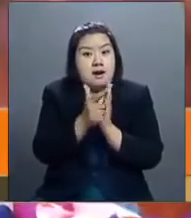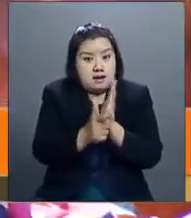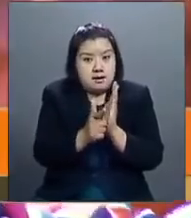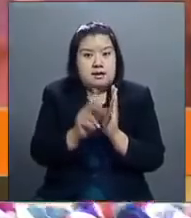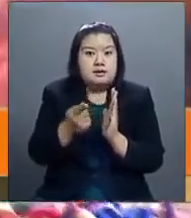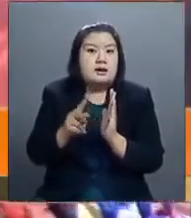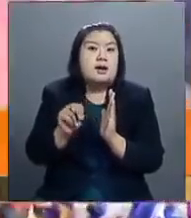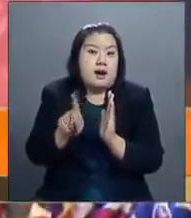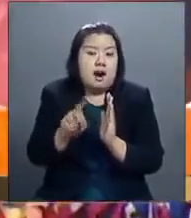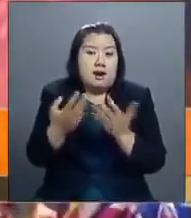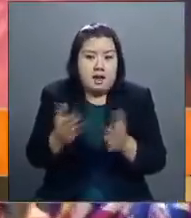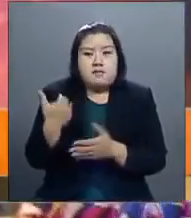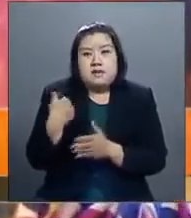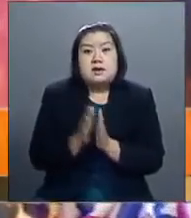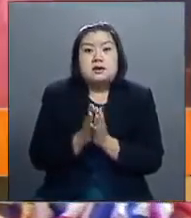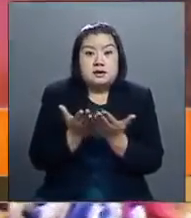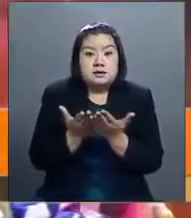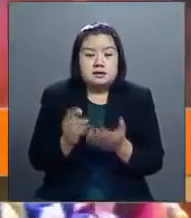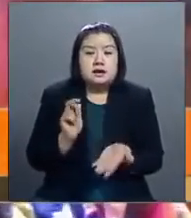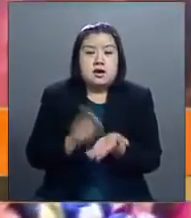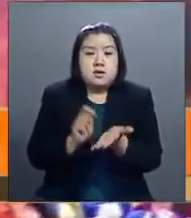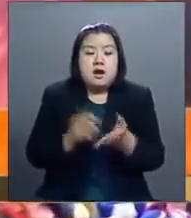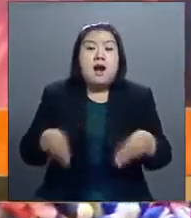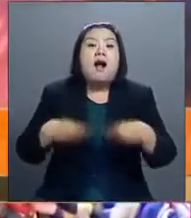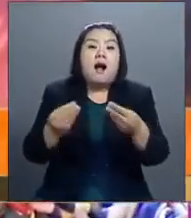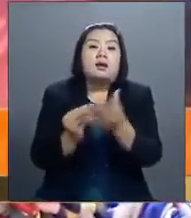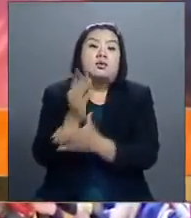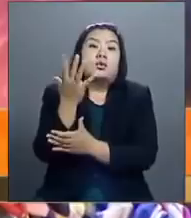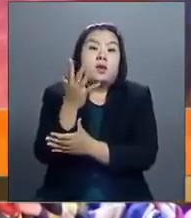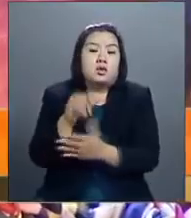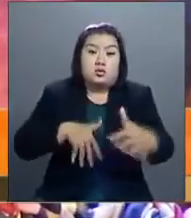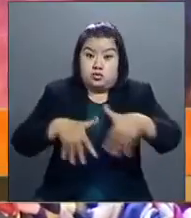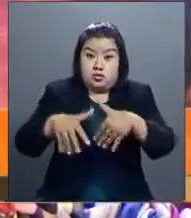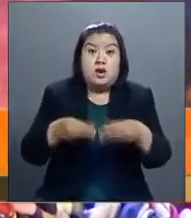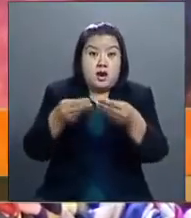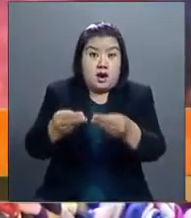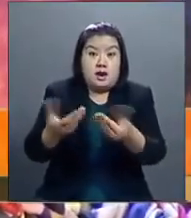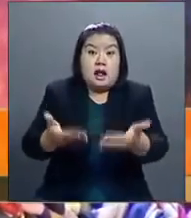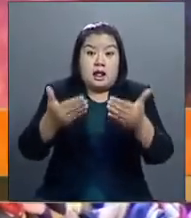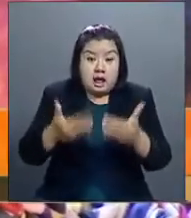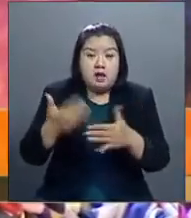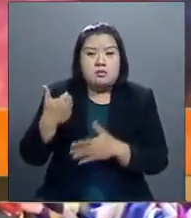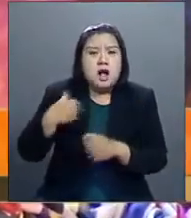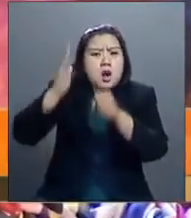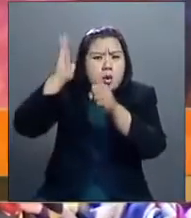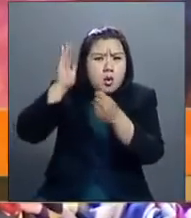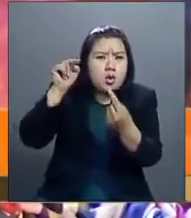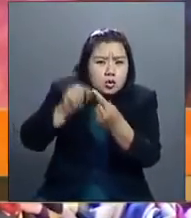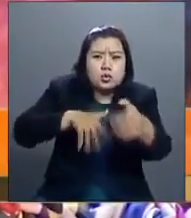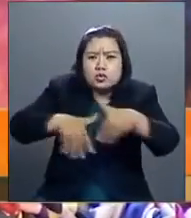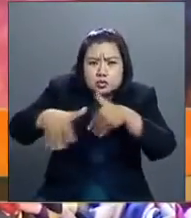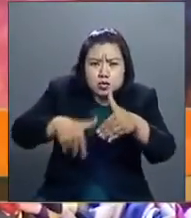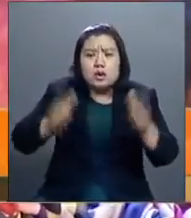งการป่าชุมชนให้กับประธานชุมชน5จังหวัดก่อนการชี้แจงการทำงานของกับประชาชนในพื้นที่นะคะนายกรัฐมนตรีก็ไม่ลืม